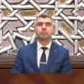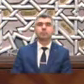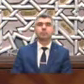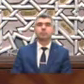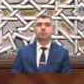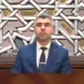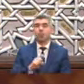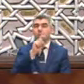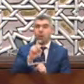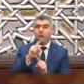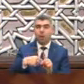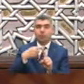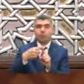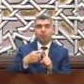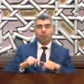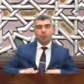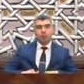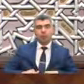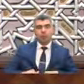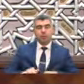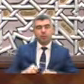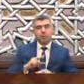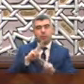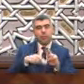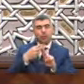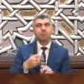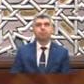إضافي آخر تفضلوا السيد الوزير.